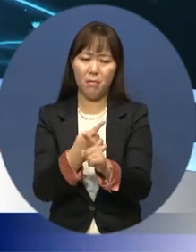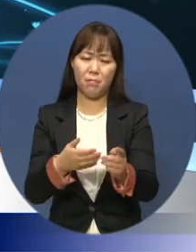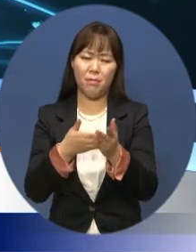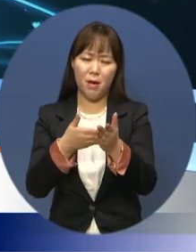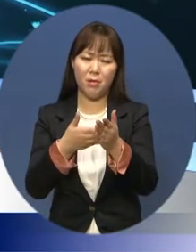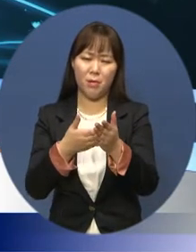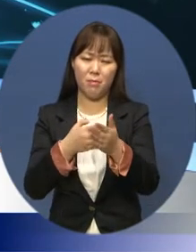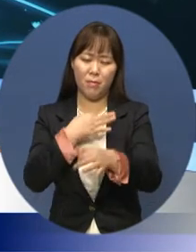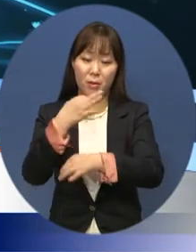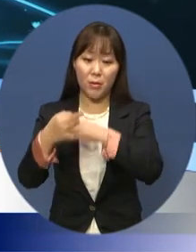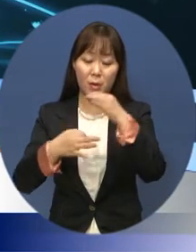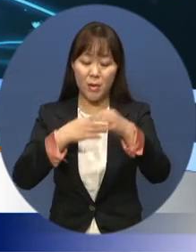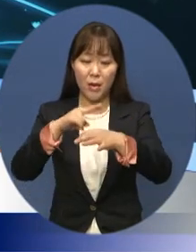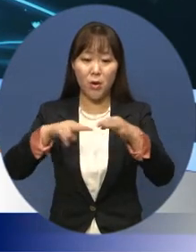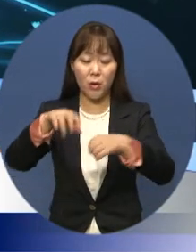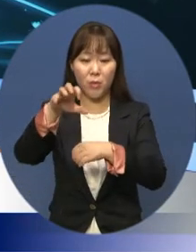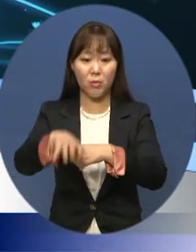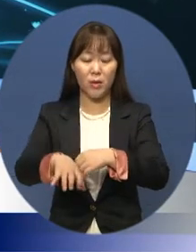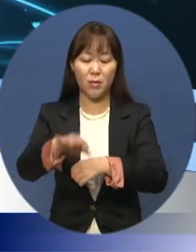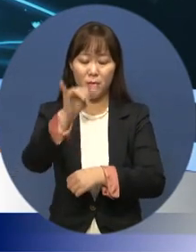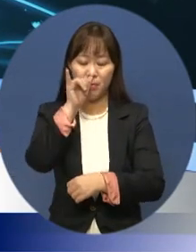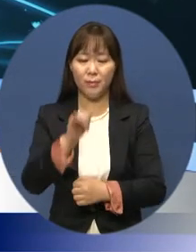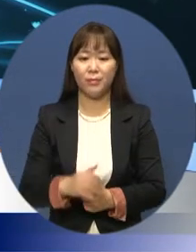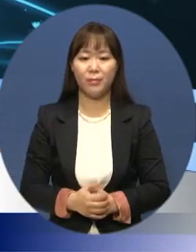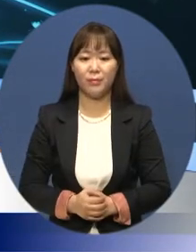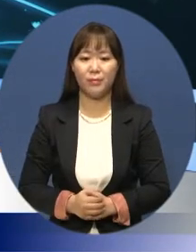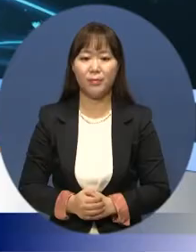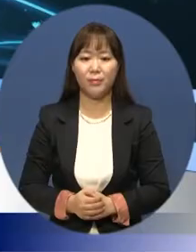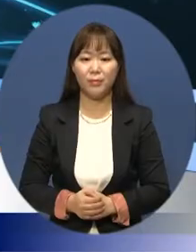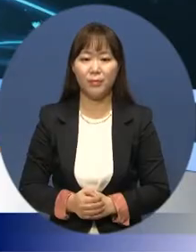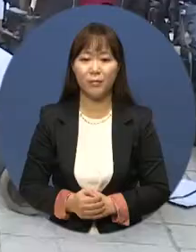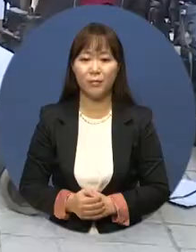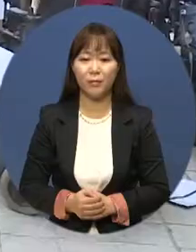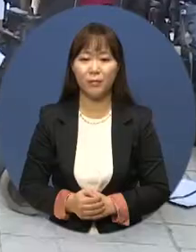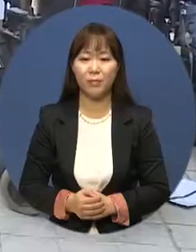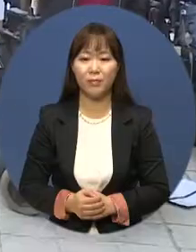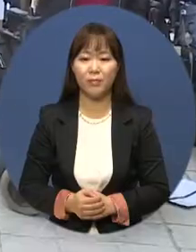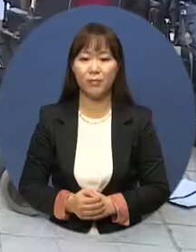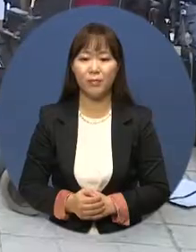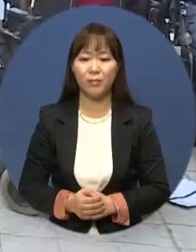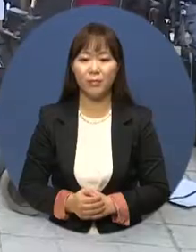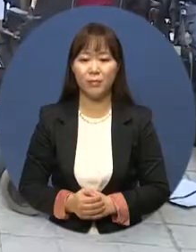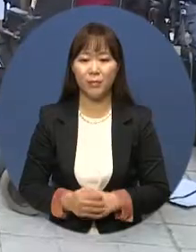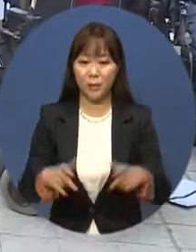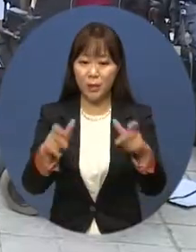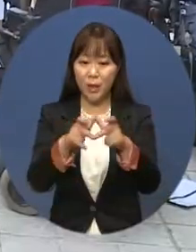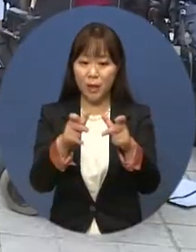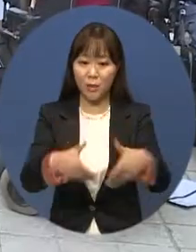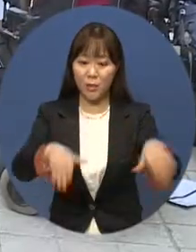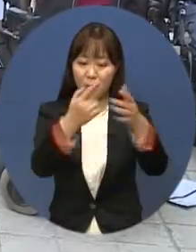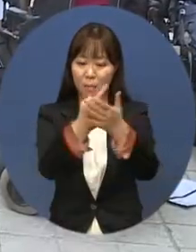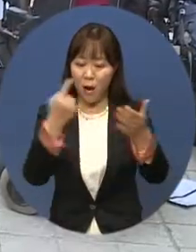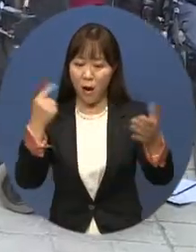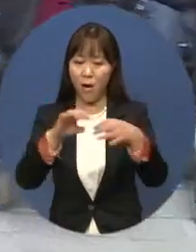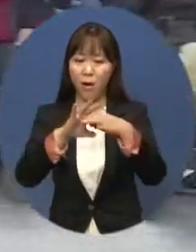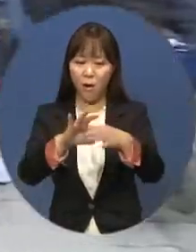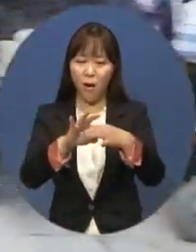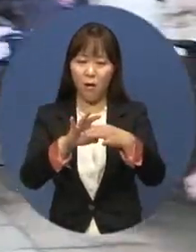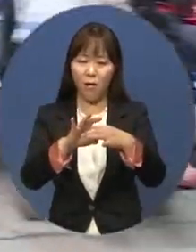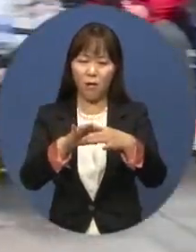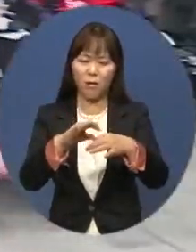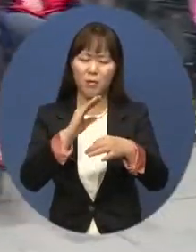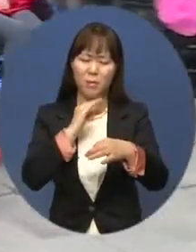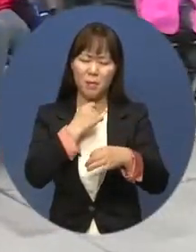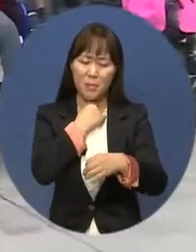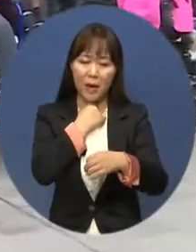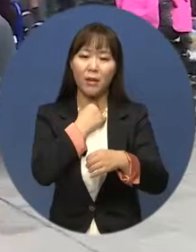퍼졌습니다 그 목소리를 박성용 기자가 들어봤습니다 장애인 탈 시설을 향한 간절한 외침이